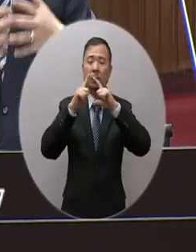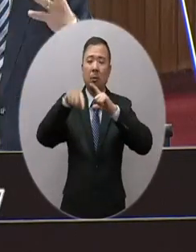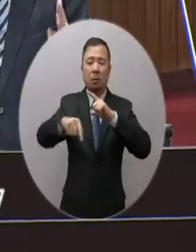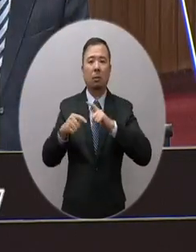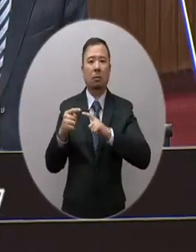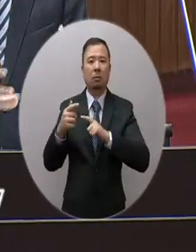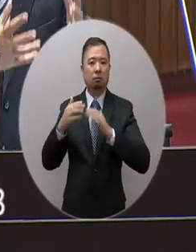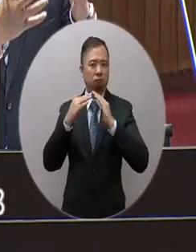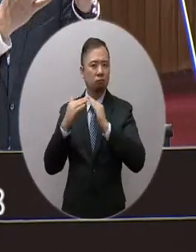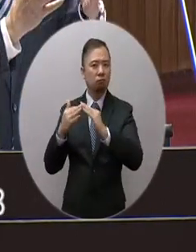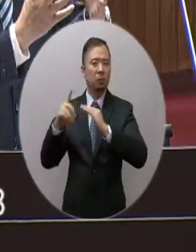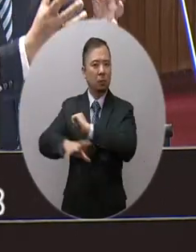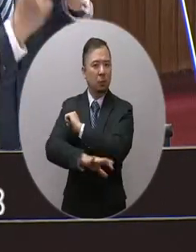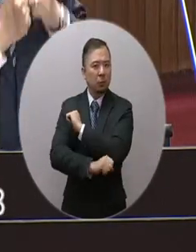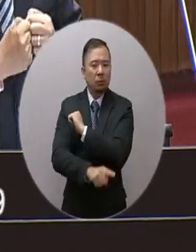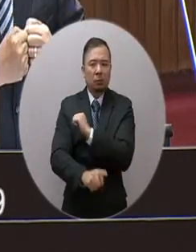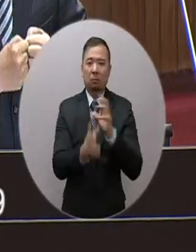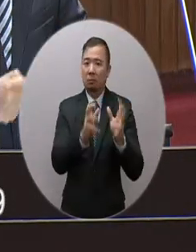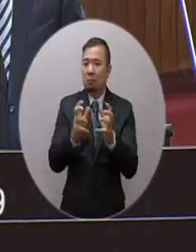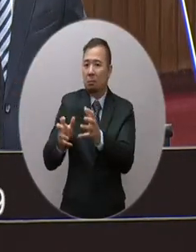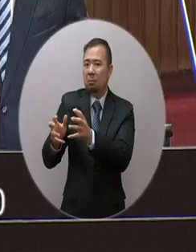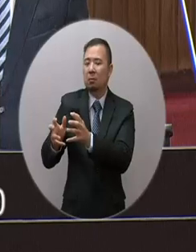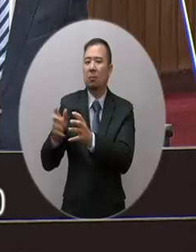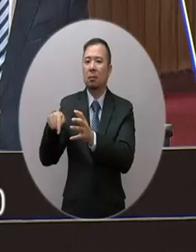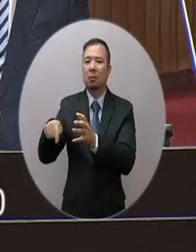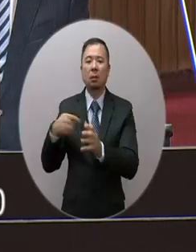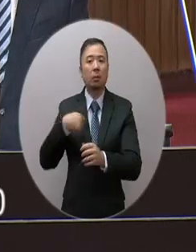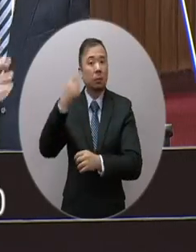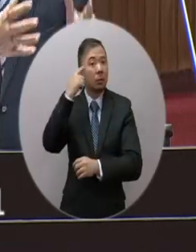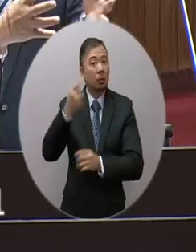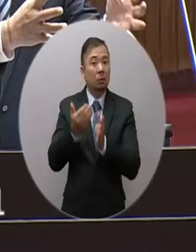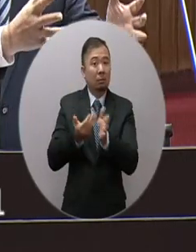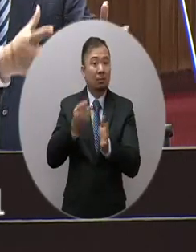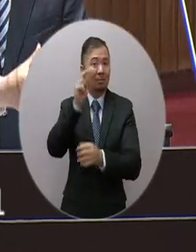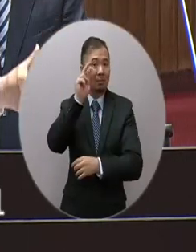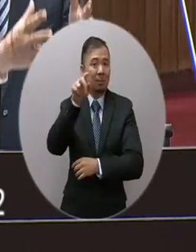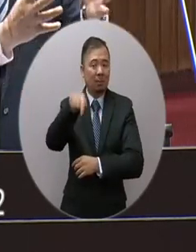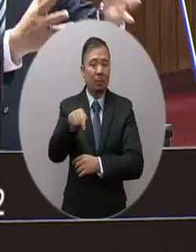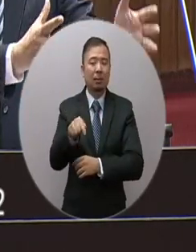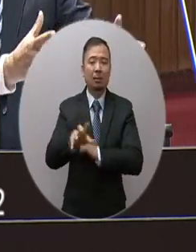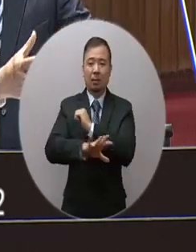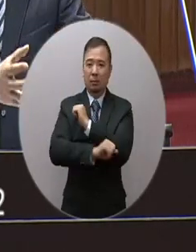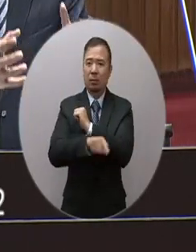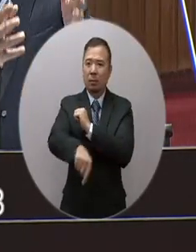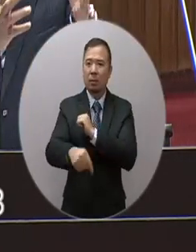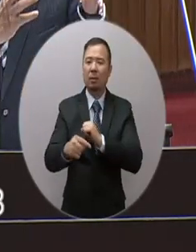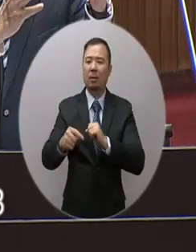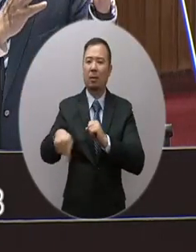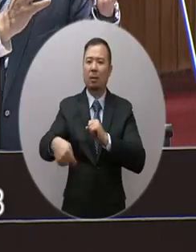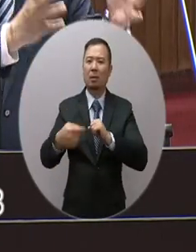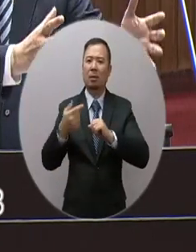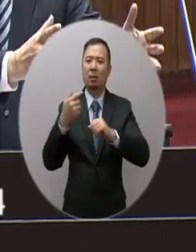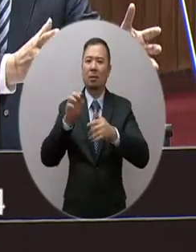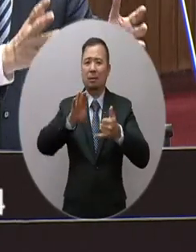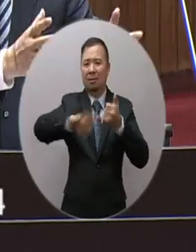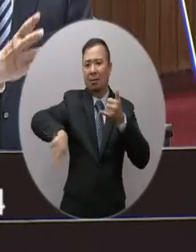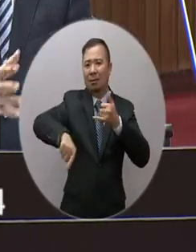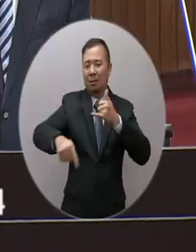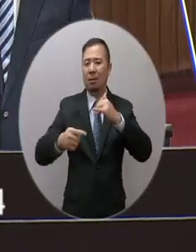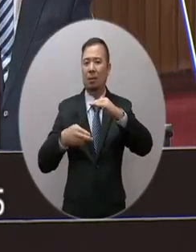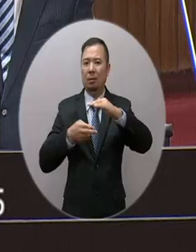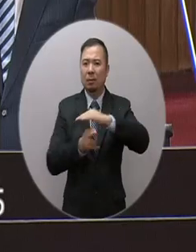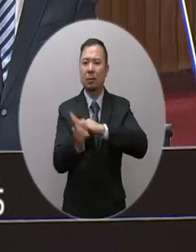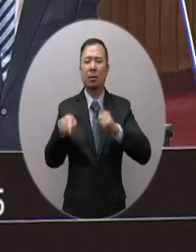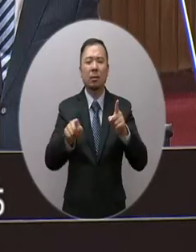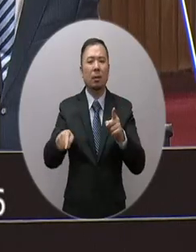院长可不可以来说明一下？好，前瞻基础建设，我们对台东来讲，除了比较大的南回铁路电气化或花东铁路双轨